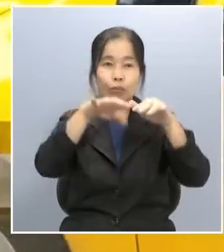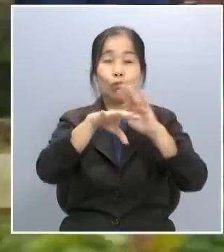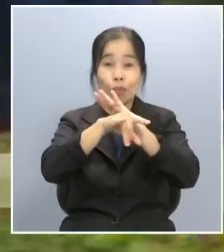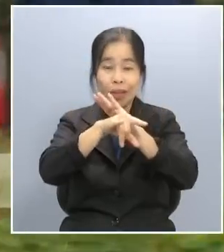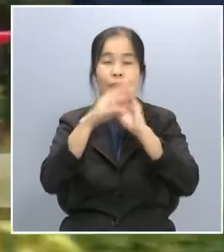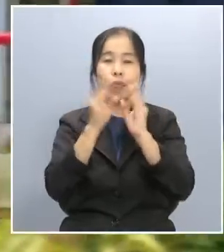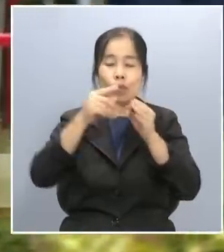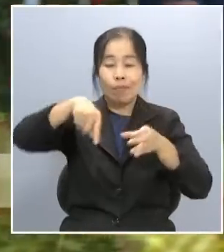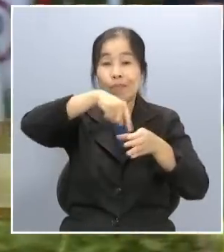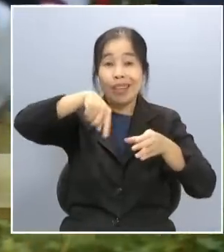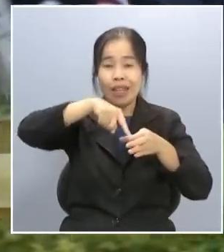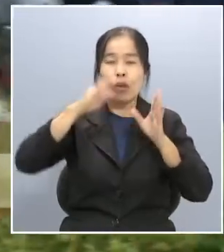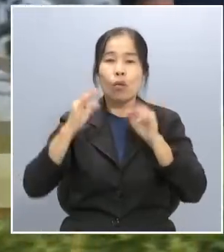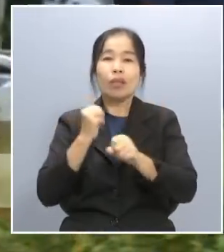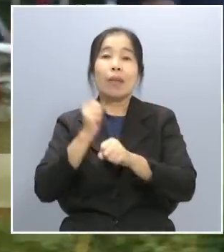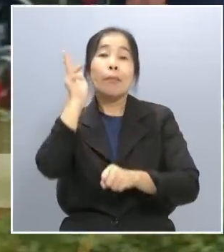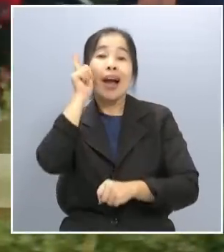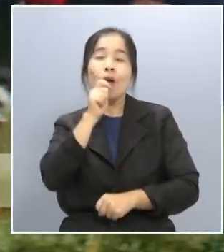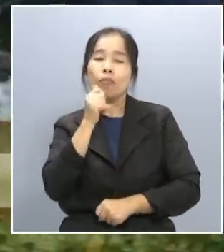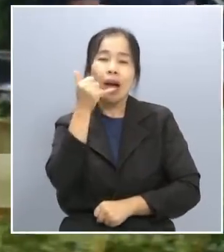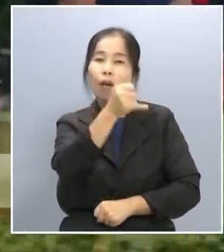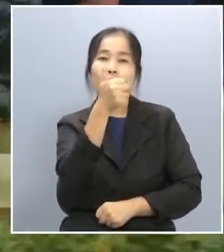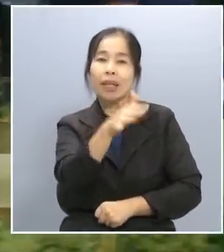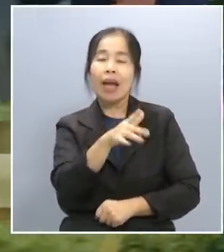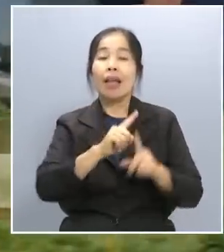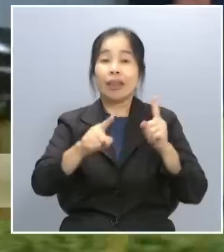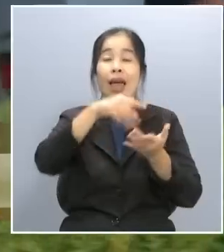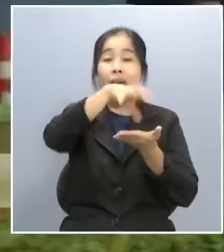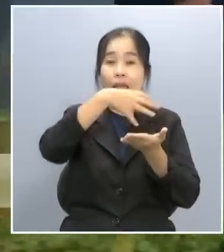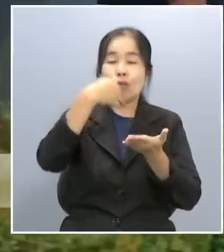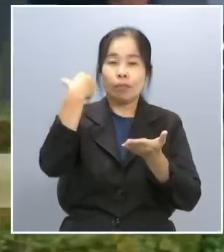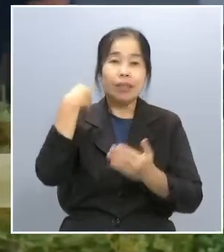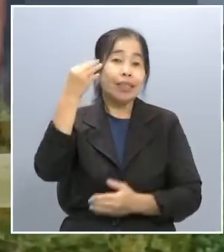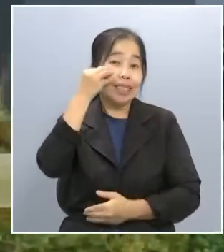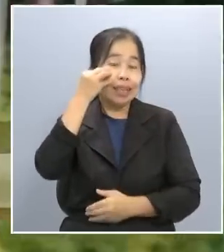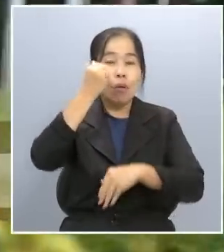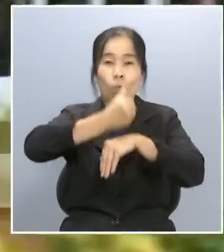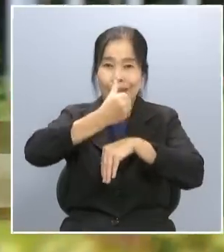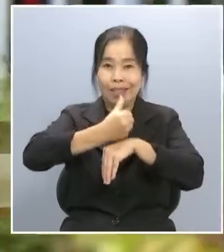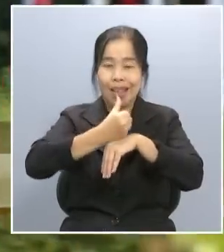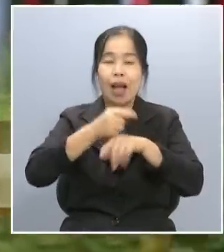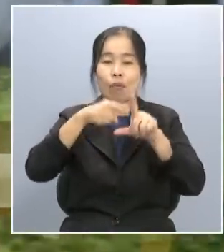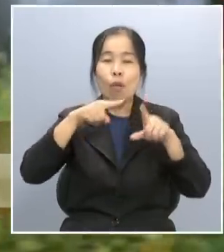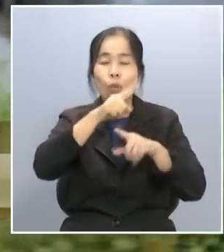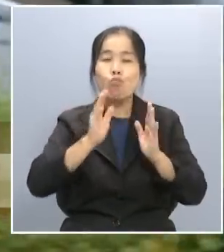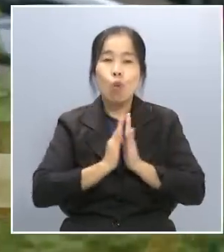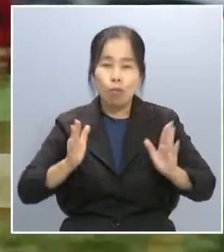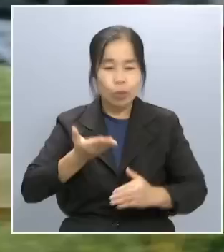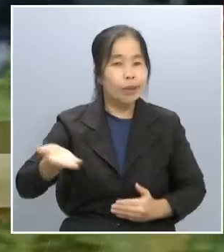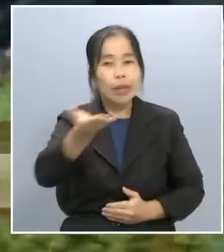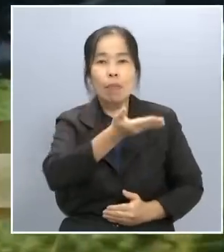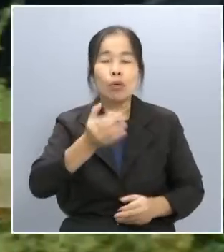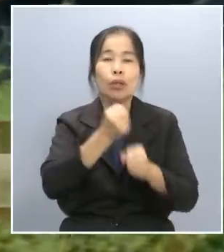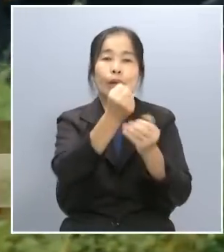กันภายในไม่ยอมให้สื่อเข้าไปแต่มีรายงานว่าคนพิการหัวหน้าพรรคขอบคุณทุกคนที่มีส่วนในความสำเร็จ